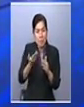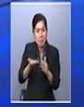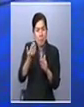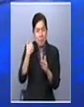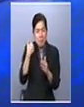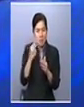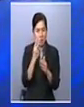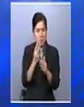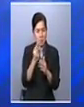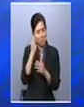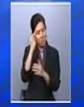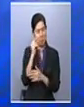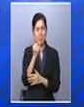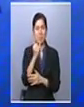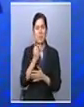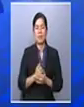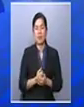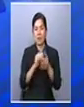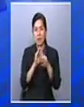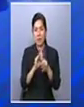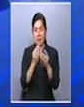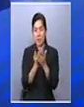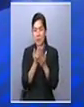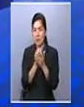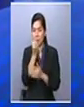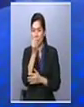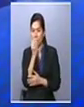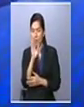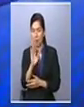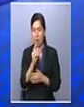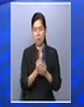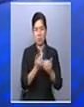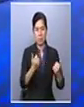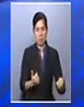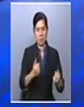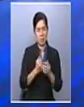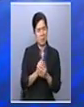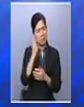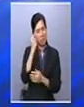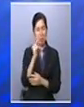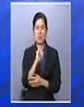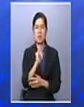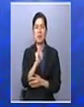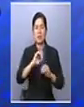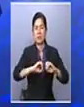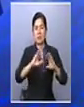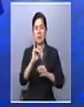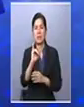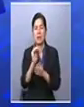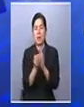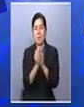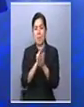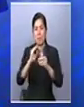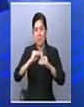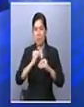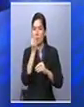มีบรรยากาศที่ยังเฝ้าจับตาเกี่ยวกับทิศทางของอัตราดอกเบี้ยนะคะถึงแม้ว่าตอนนี้ยังไม่มีการส่งกระแสออกมาชัดสักเท่าไหร่ว่าจะปรับขึ้นอัตราดอก